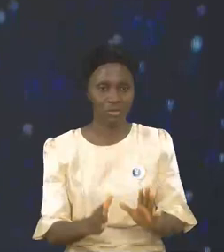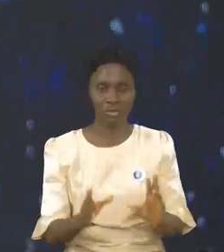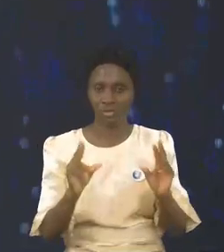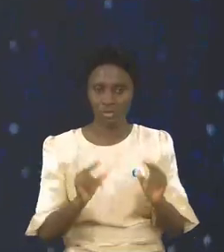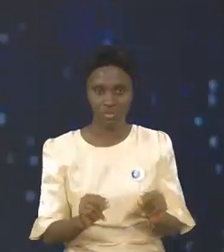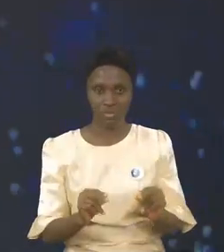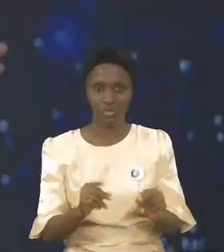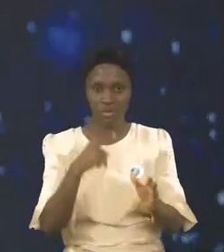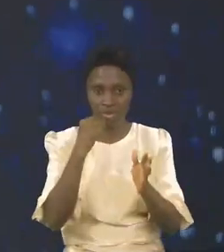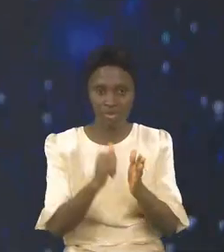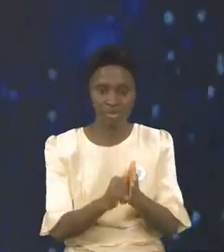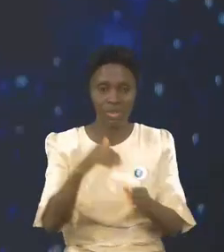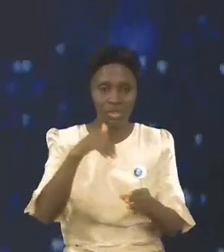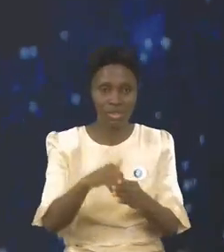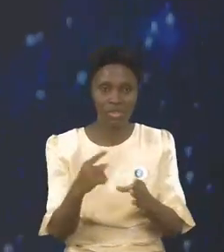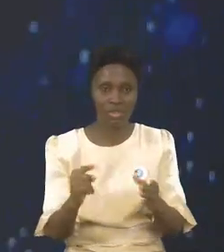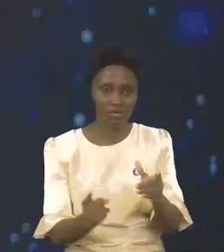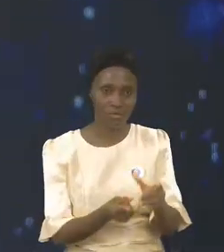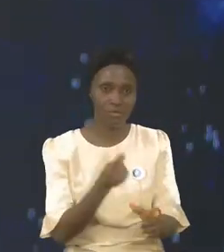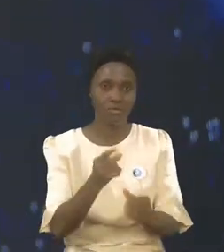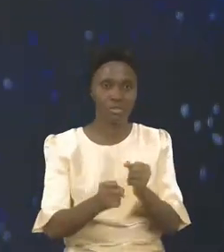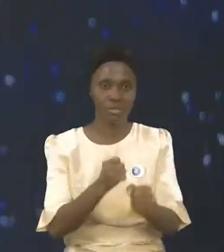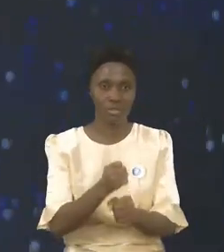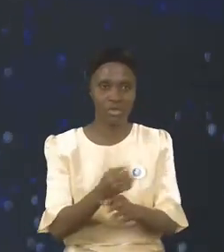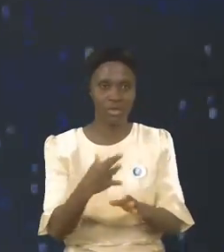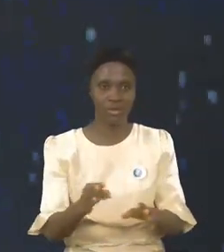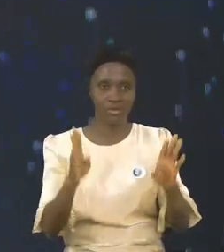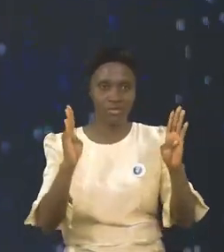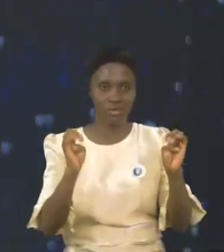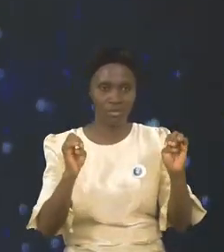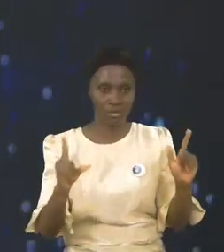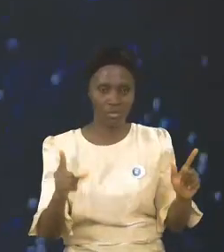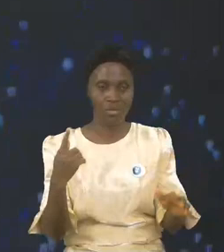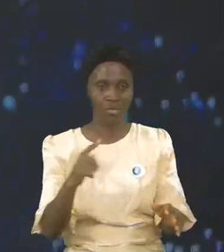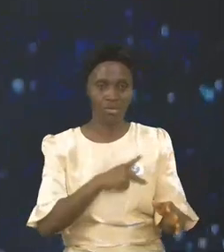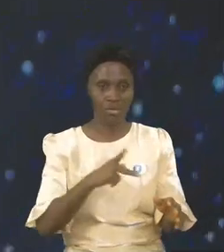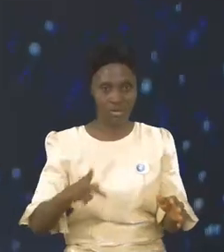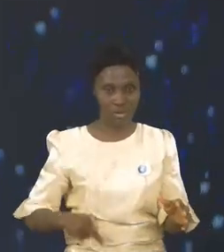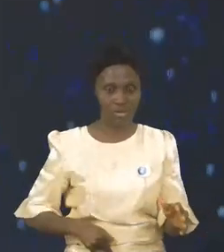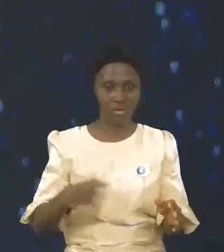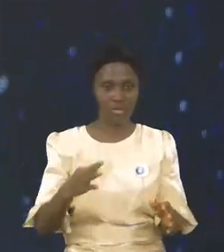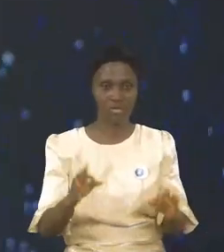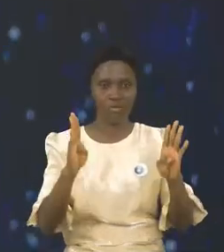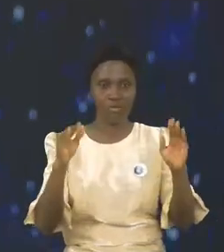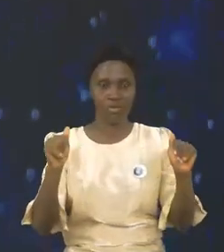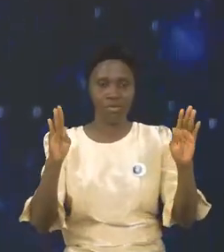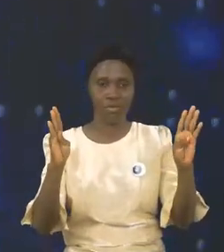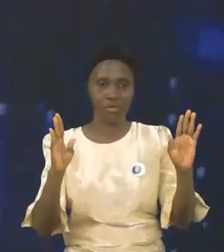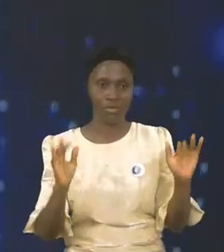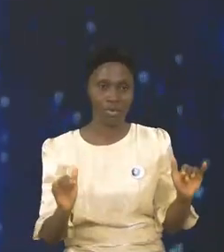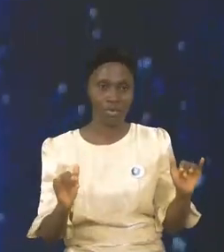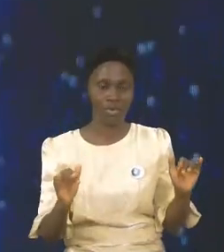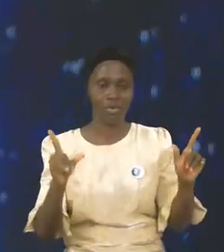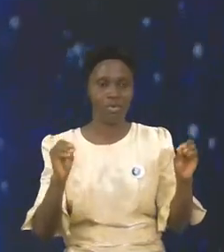Belshazzar et qu'il soit appelé comme un interprète. Ici, c'est dit que c'est la première année de